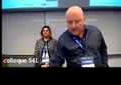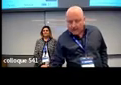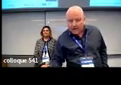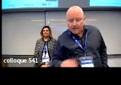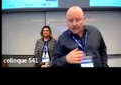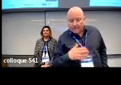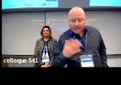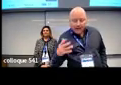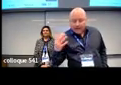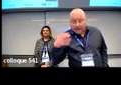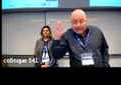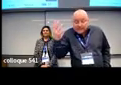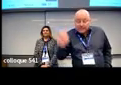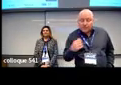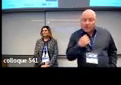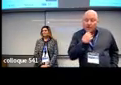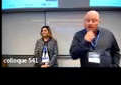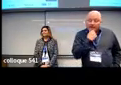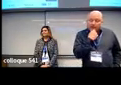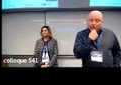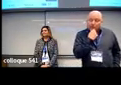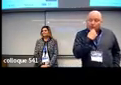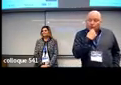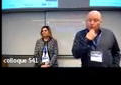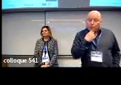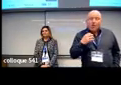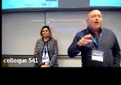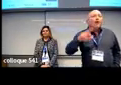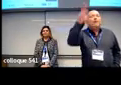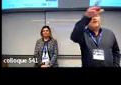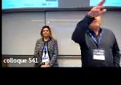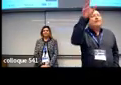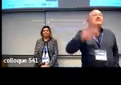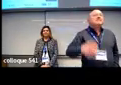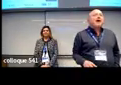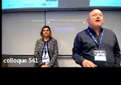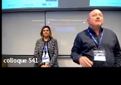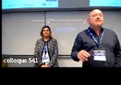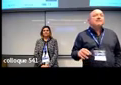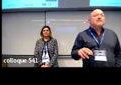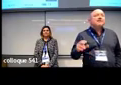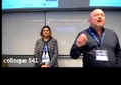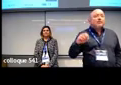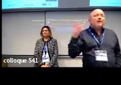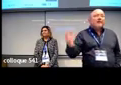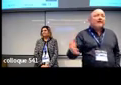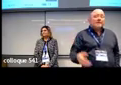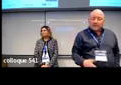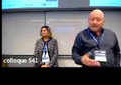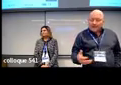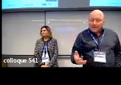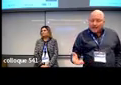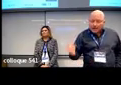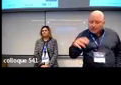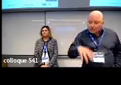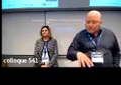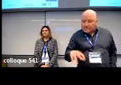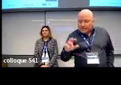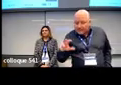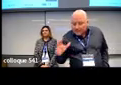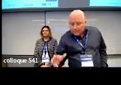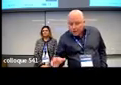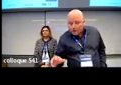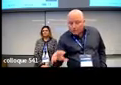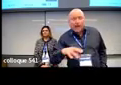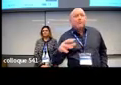avec la description et le contenu. On voit les images ici qui ont été intégrées. Il y a